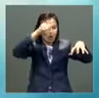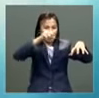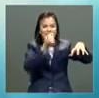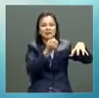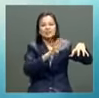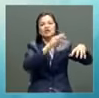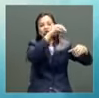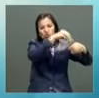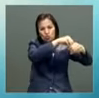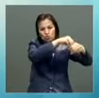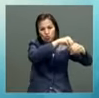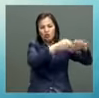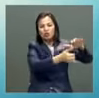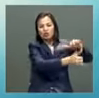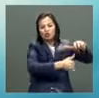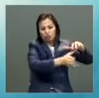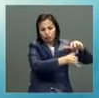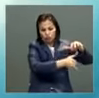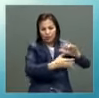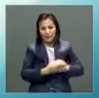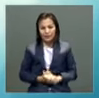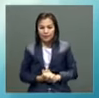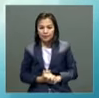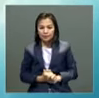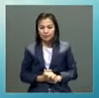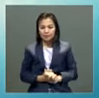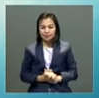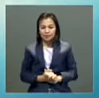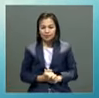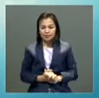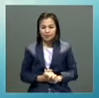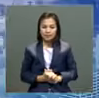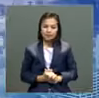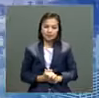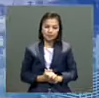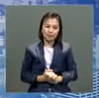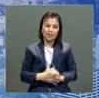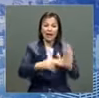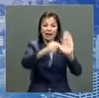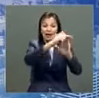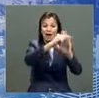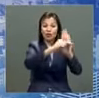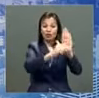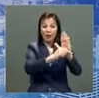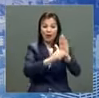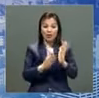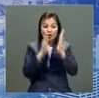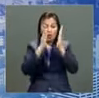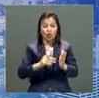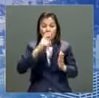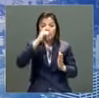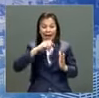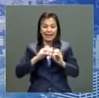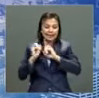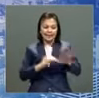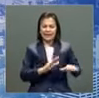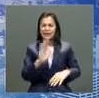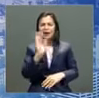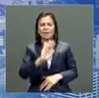ครับอันนี้ก็ต้องนำเรียนนะครับว่าจากนโยบายเรื่องของคนไทยไม่ทิ้งกันเนี่ย